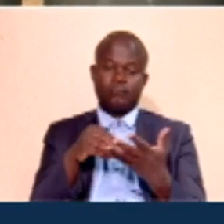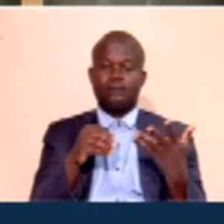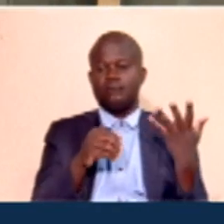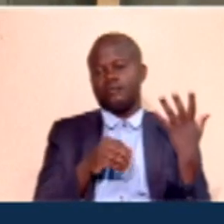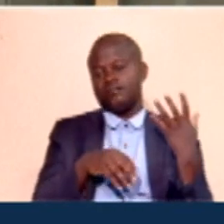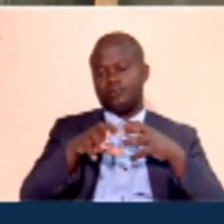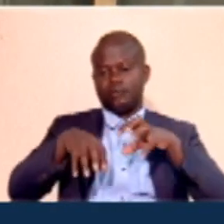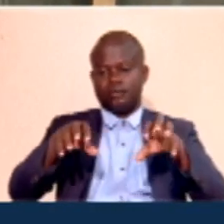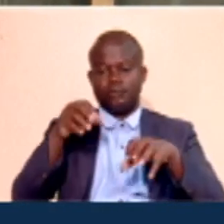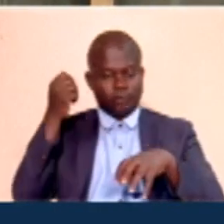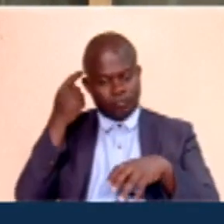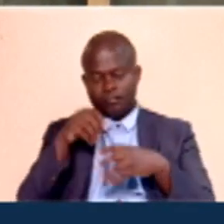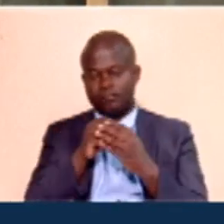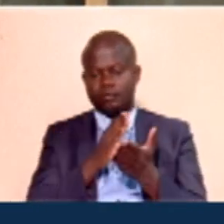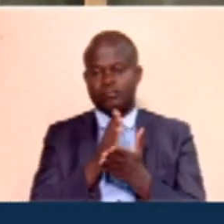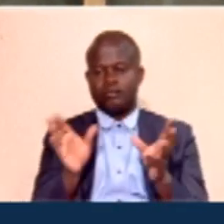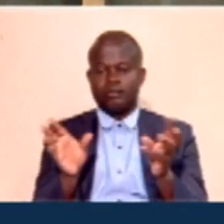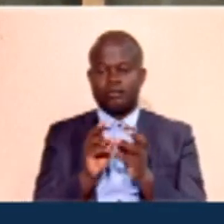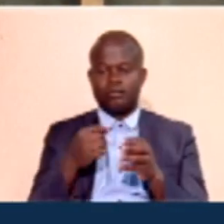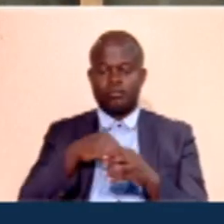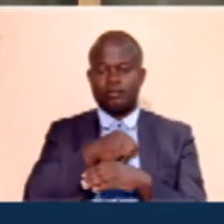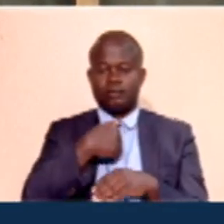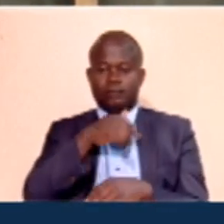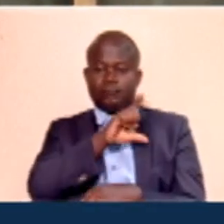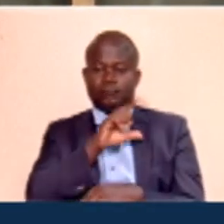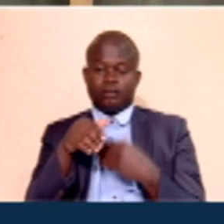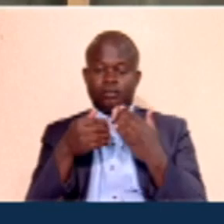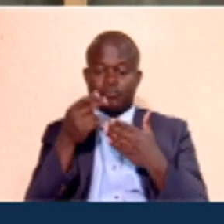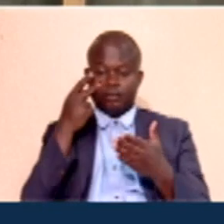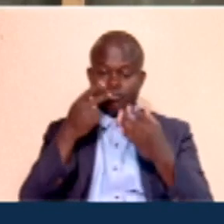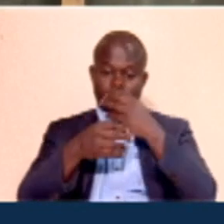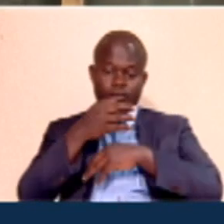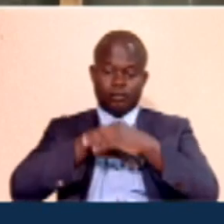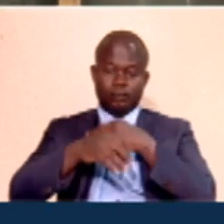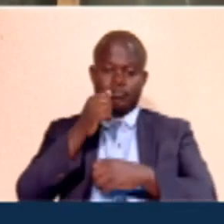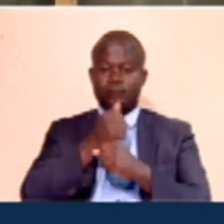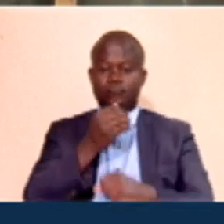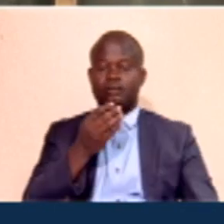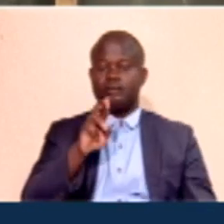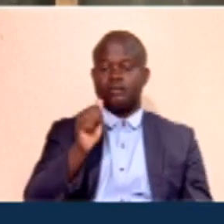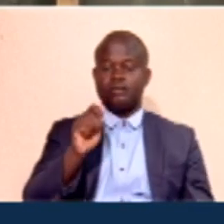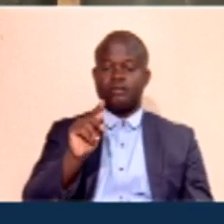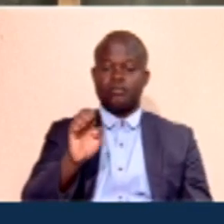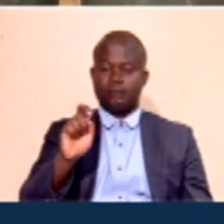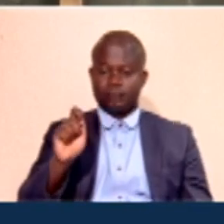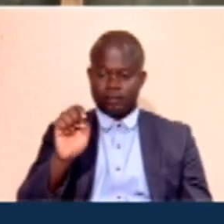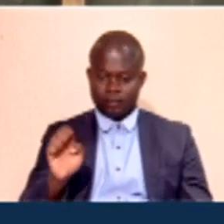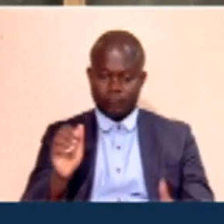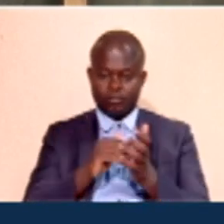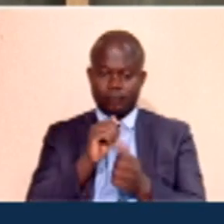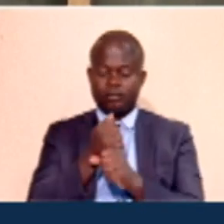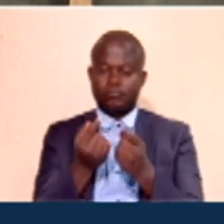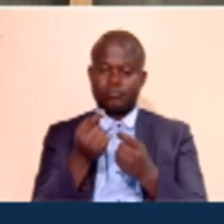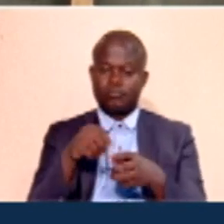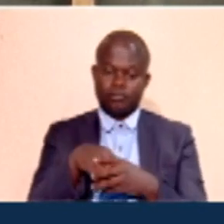aya makara. Muri make tuza kubona kugira amahirwe tubona uruganda rukora briquettes ndetse n'urukora cooking